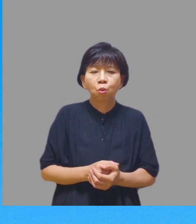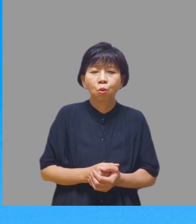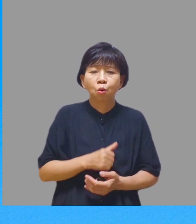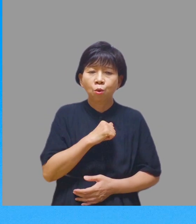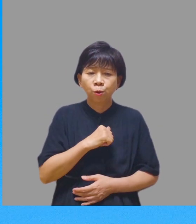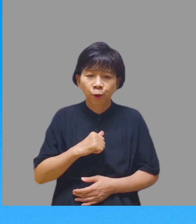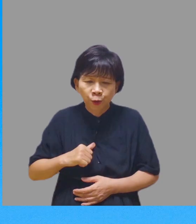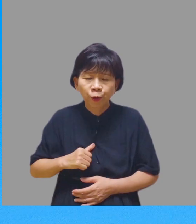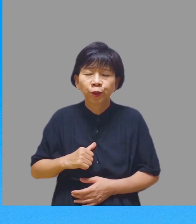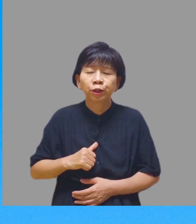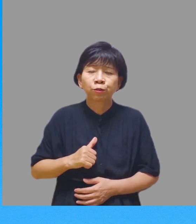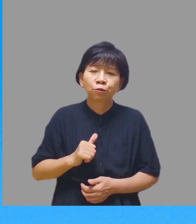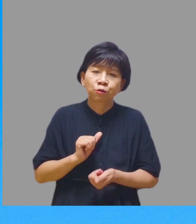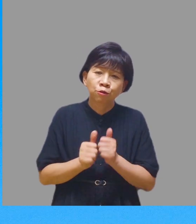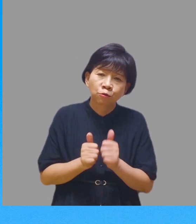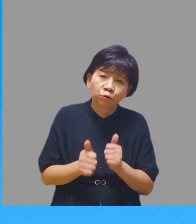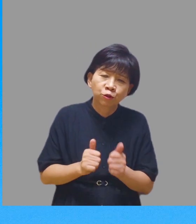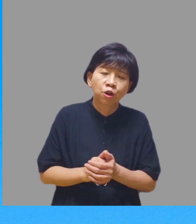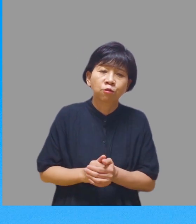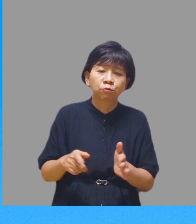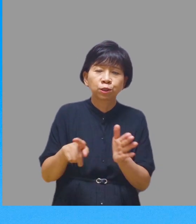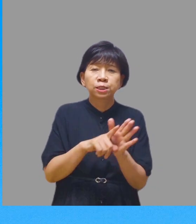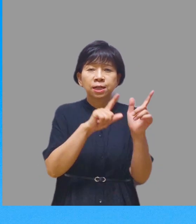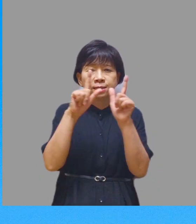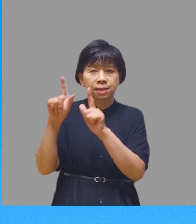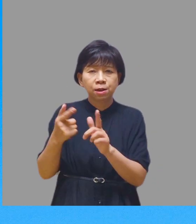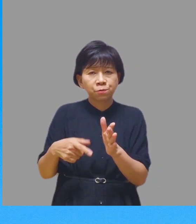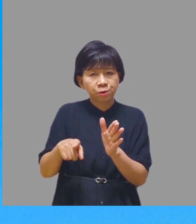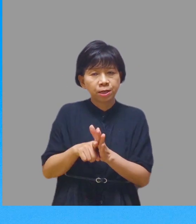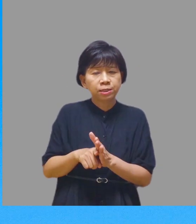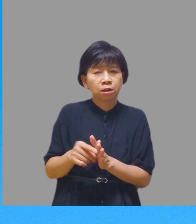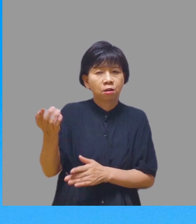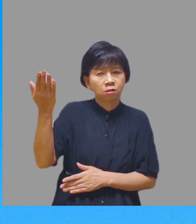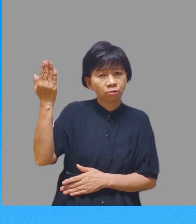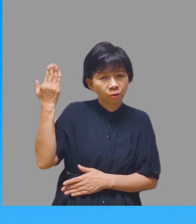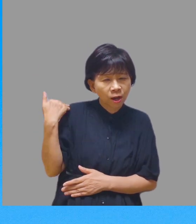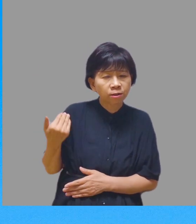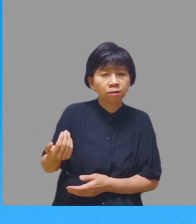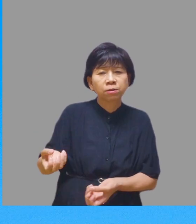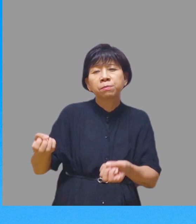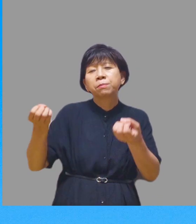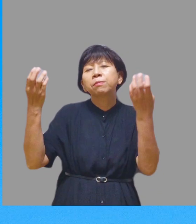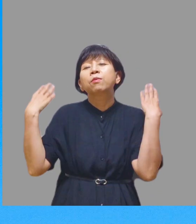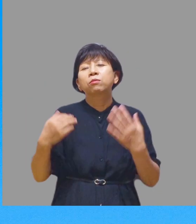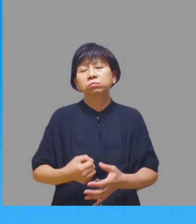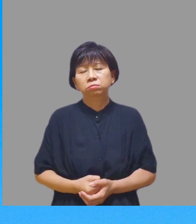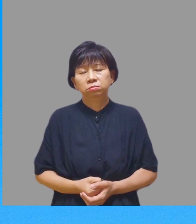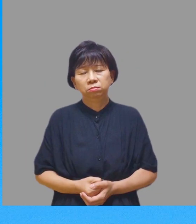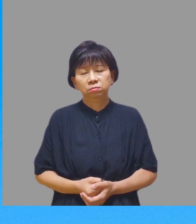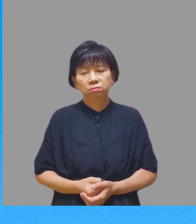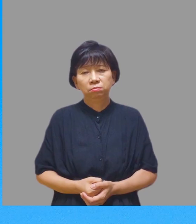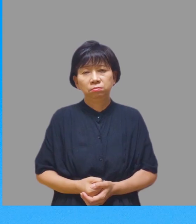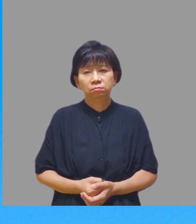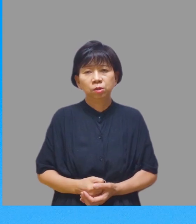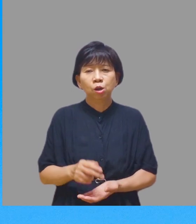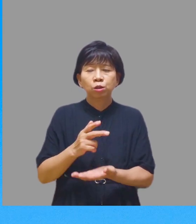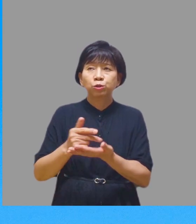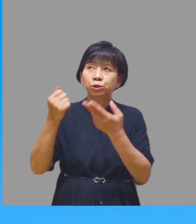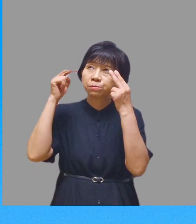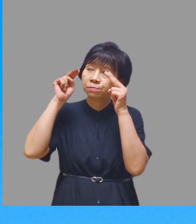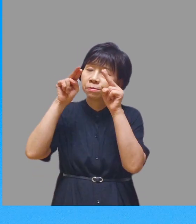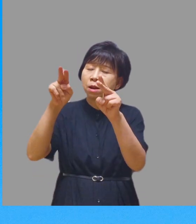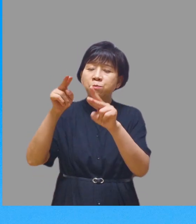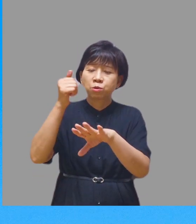하며. 아멘. 신앙의 길을 달려가려면 뒤에 있는 무거운 짐을 벗어버려야 합니다. 그리고 오직 주님을